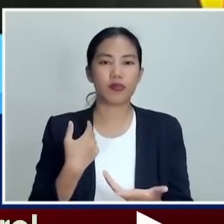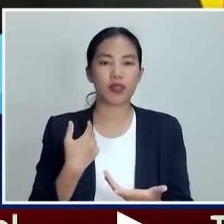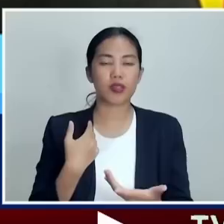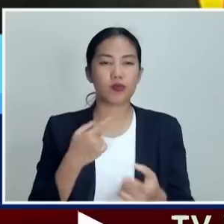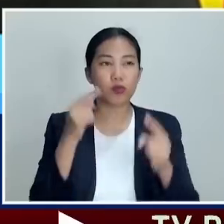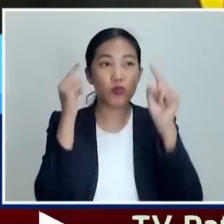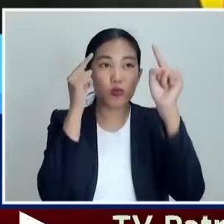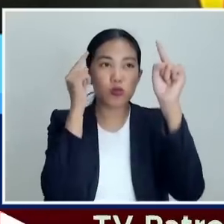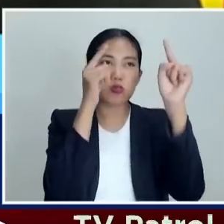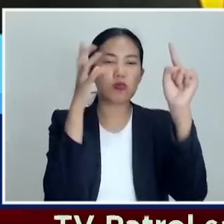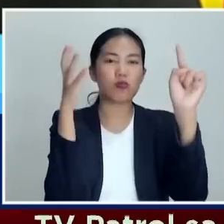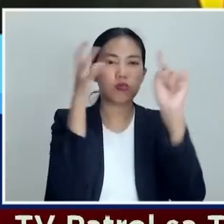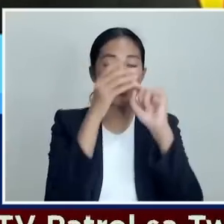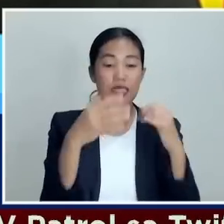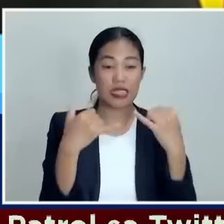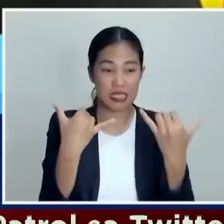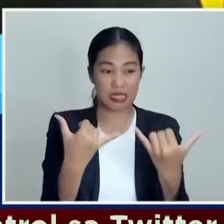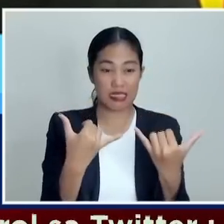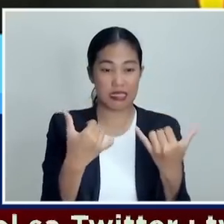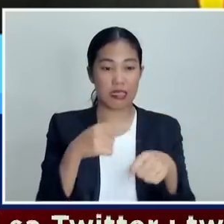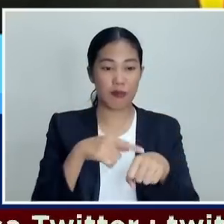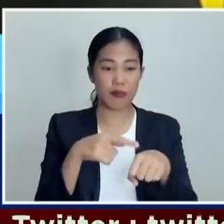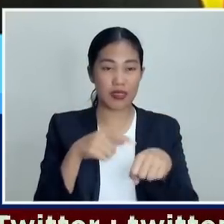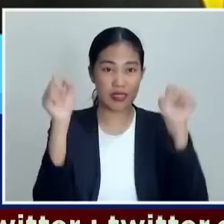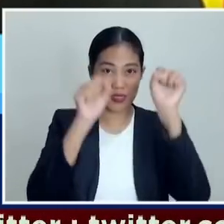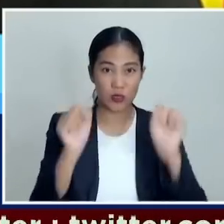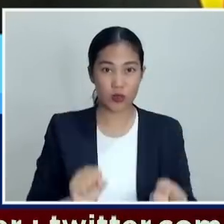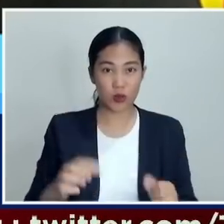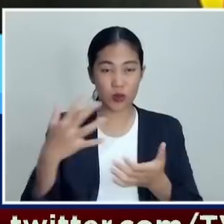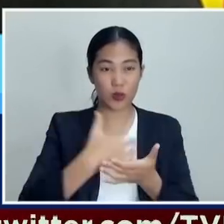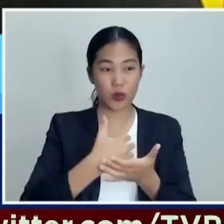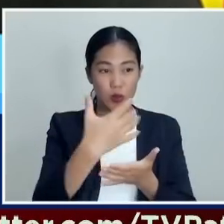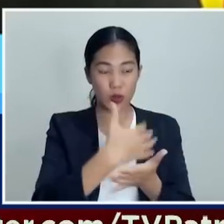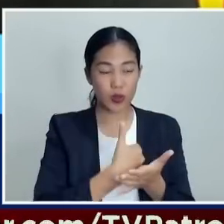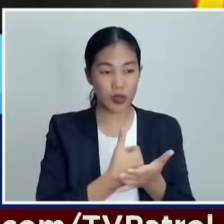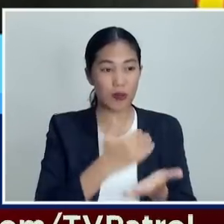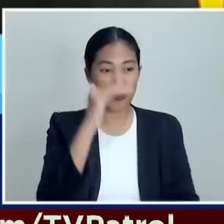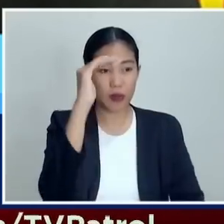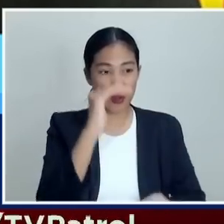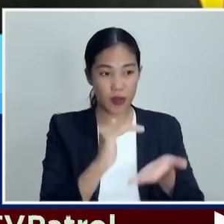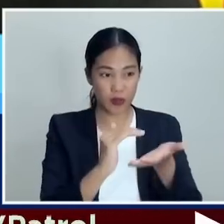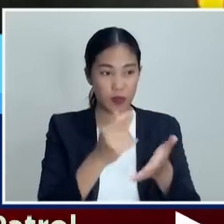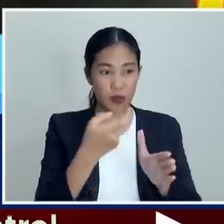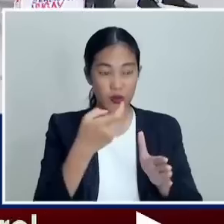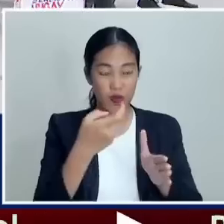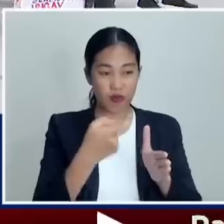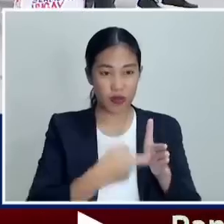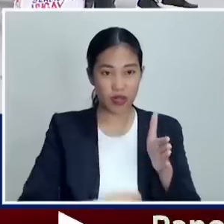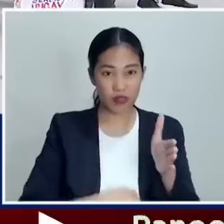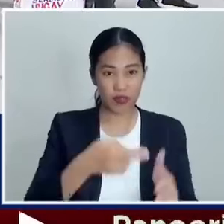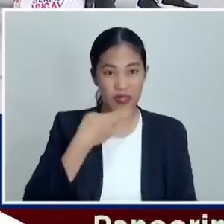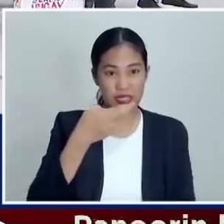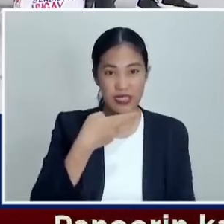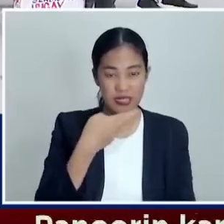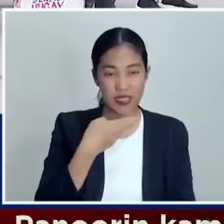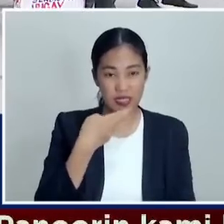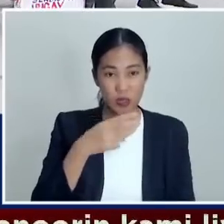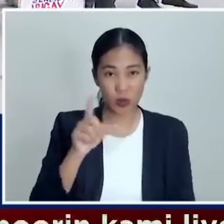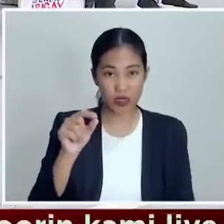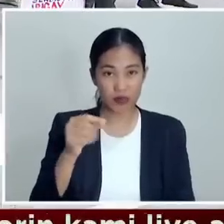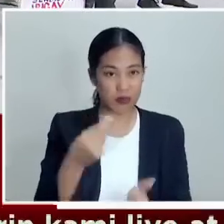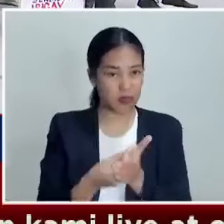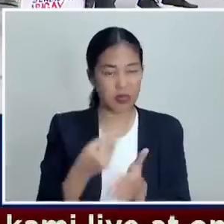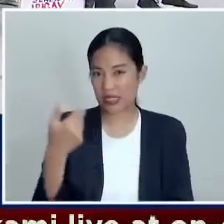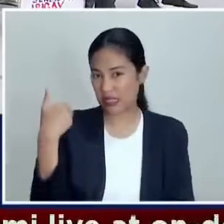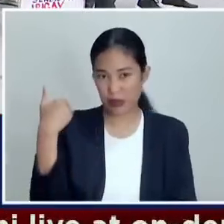itong harvest na ito, bababa yung presyo ng bigas natin sa 20 pesos. Ayon sa Rice Watch